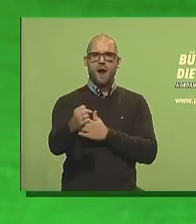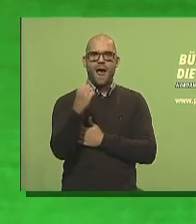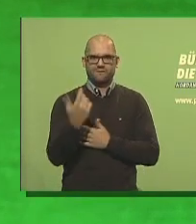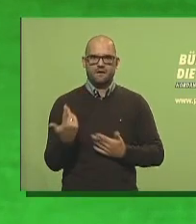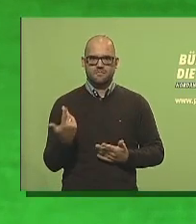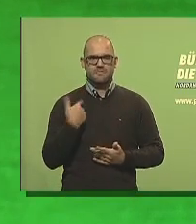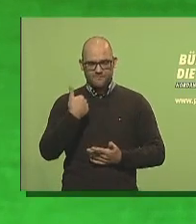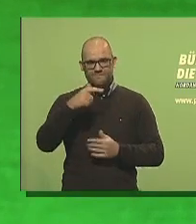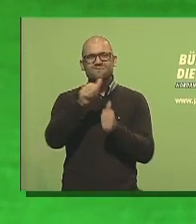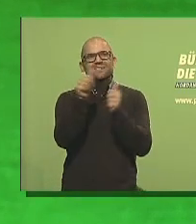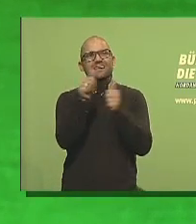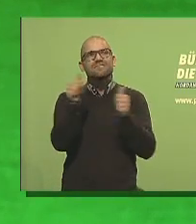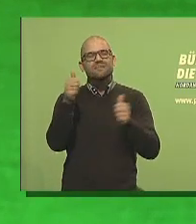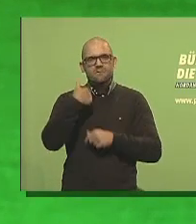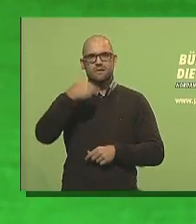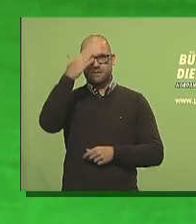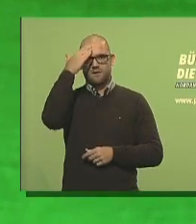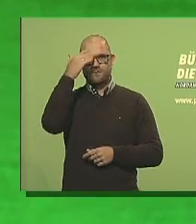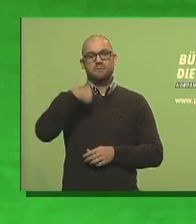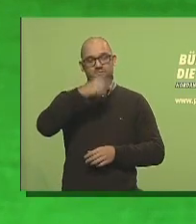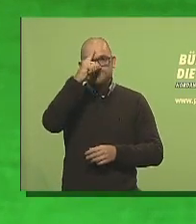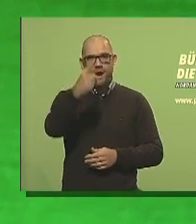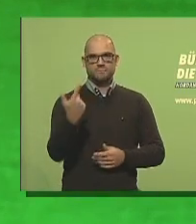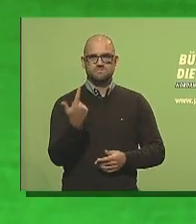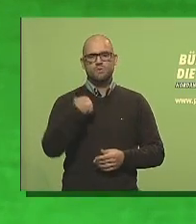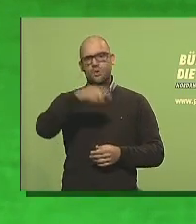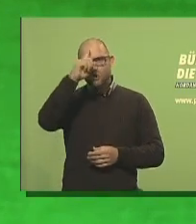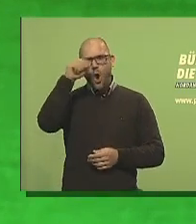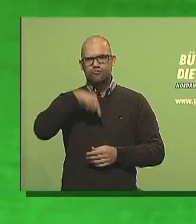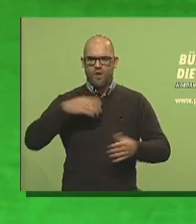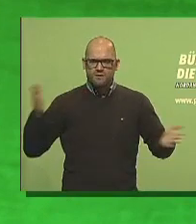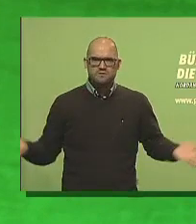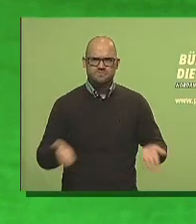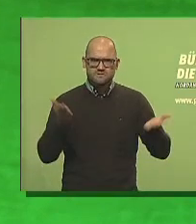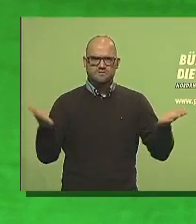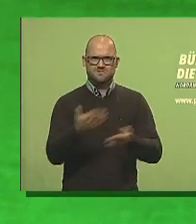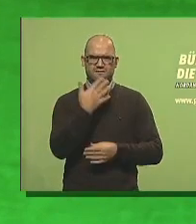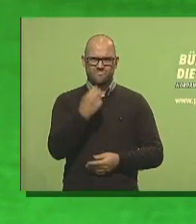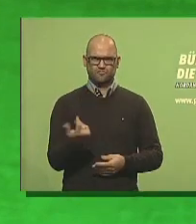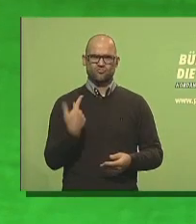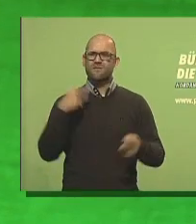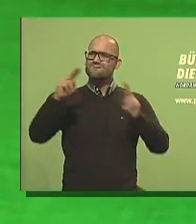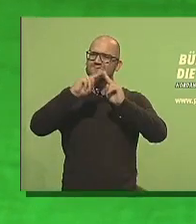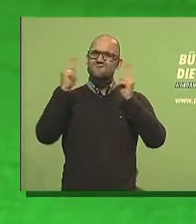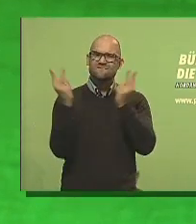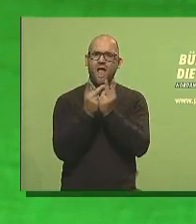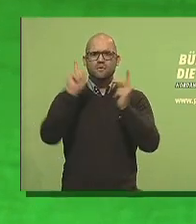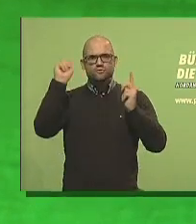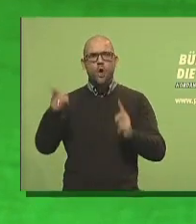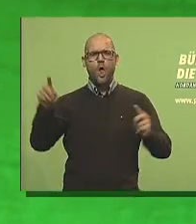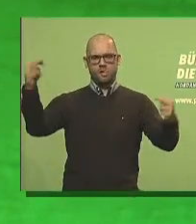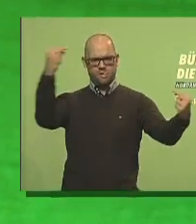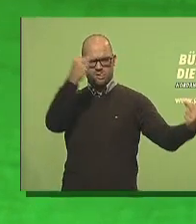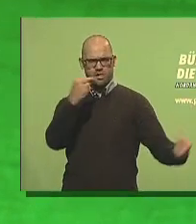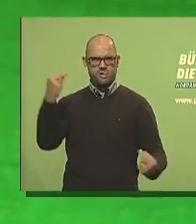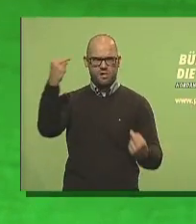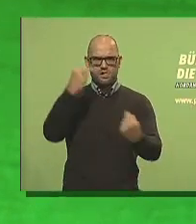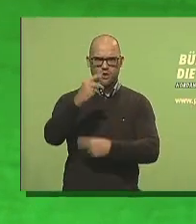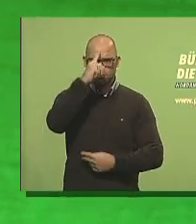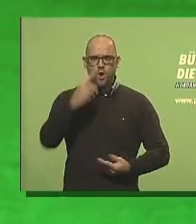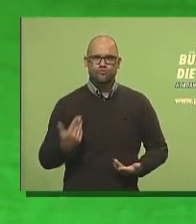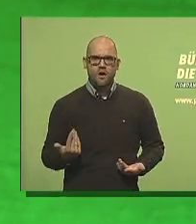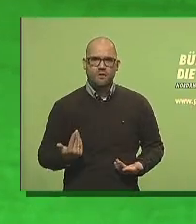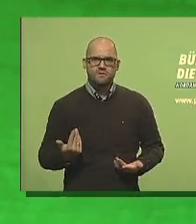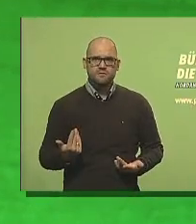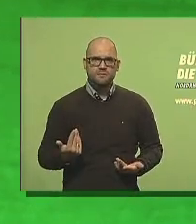wir Deutschland endlich wieder voranbringen und dass wir Vorbild sind für andere Länder auf dieser Welt, dass wir zeigen, ja, es geht, das